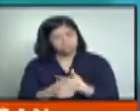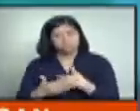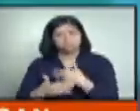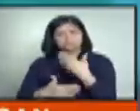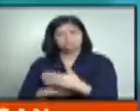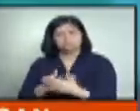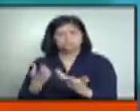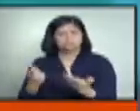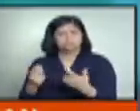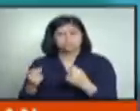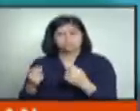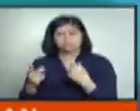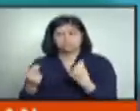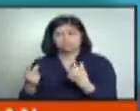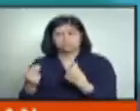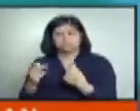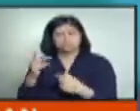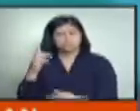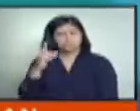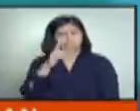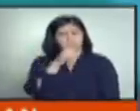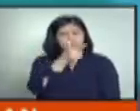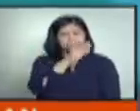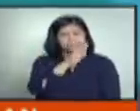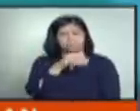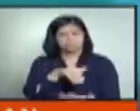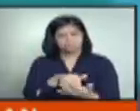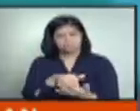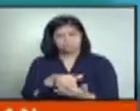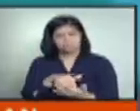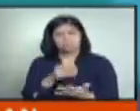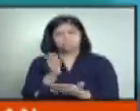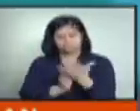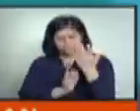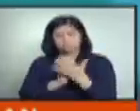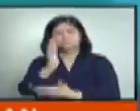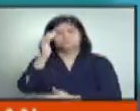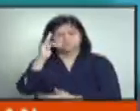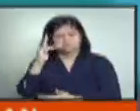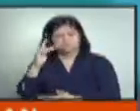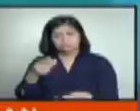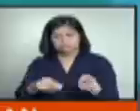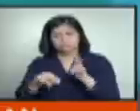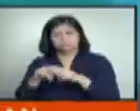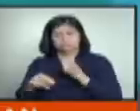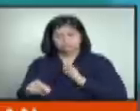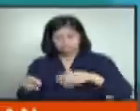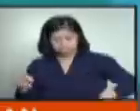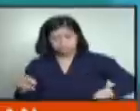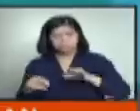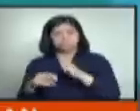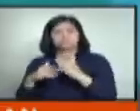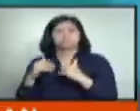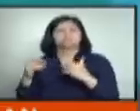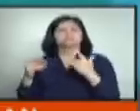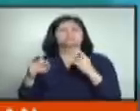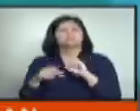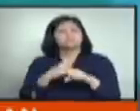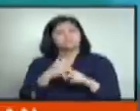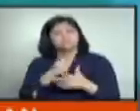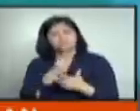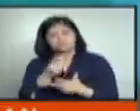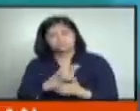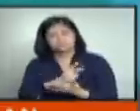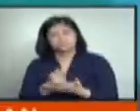kasi, ang witness niya sa akin, sir, is 24,000 lang. Ginawa ko ng 25. Okay. Ang witness niya sa akin yun. Okay. Oh. Tapos second